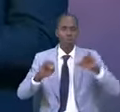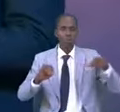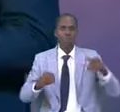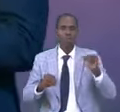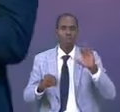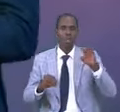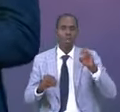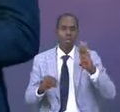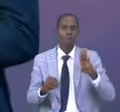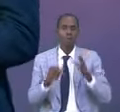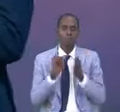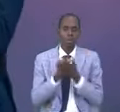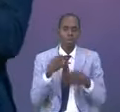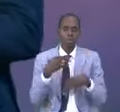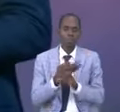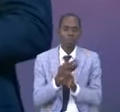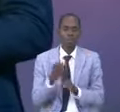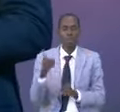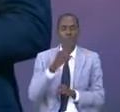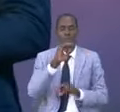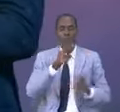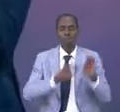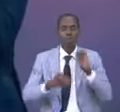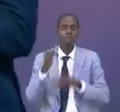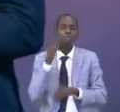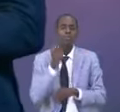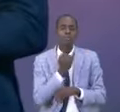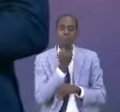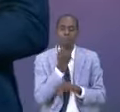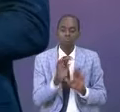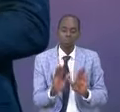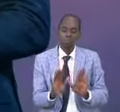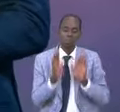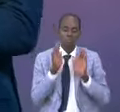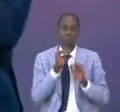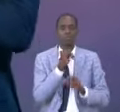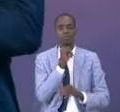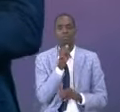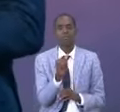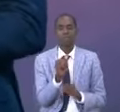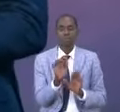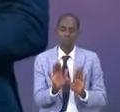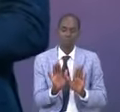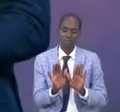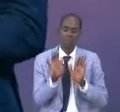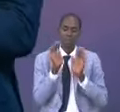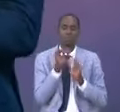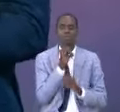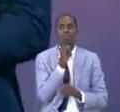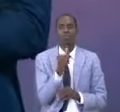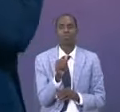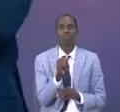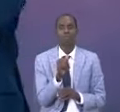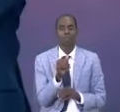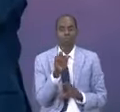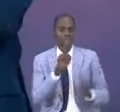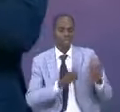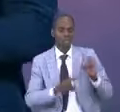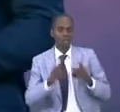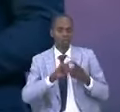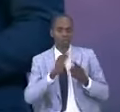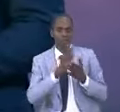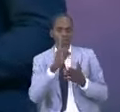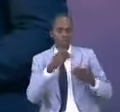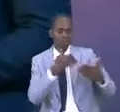ainsi par l'Éternel Et si par maintenant les techniques a créé au Japon celui qui t'a formé aux Israël ne craint rien dit à ton frère ne craint